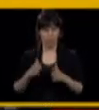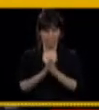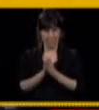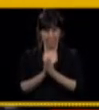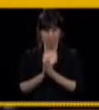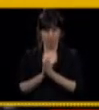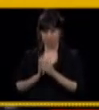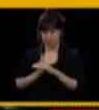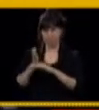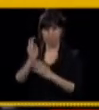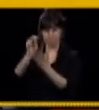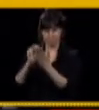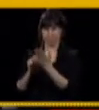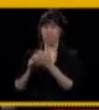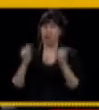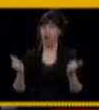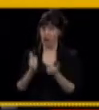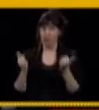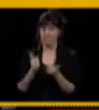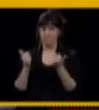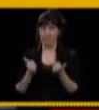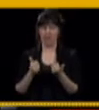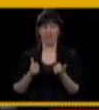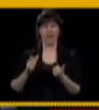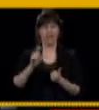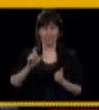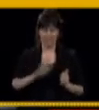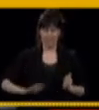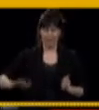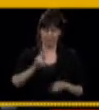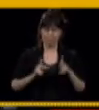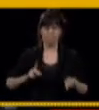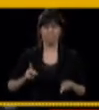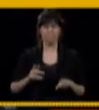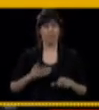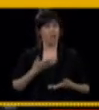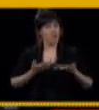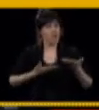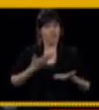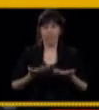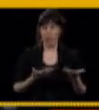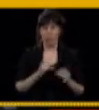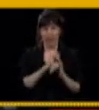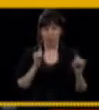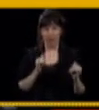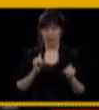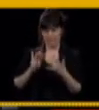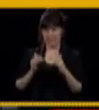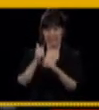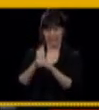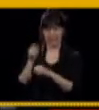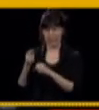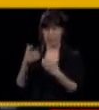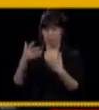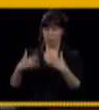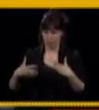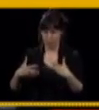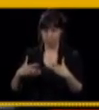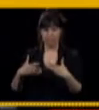sont tellement généreux que comme je m'y attendais un peu ça fait sauter le portail parce qu'il ya trop de gens qui voulaient être bénévole